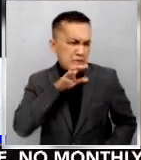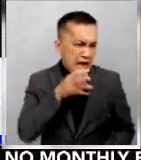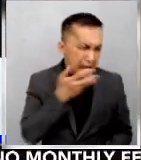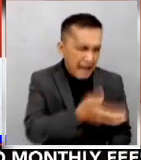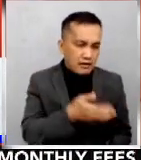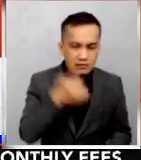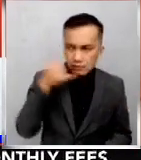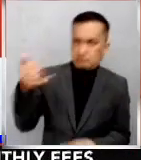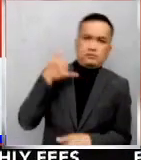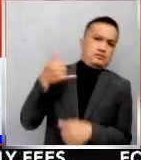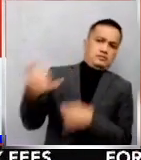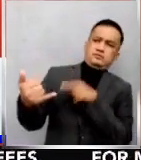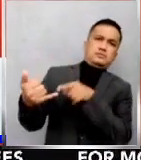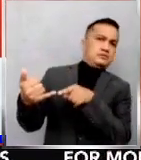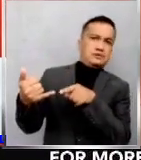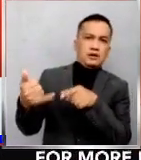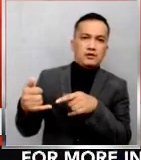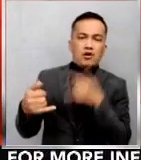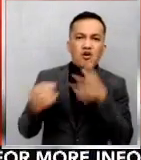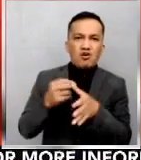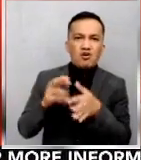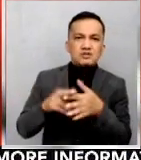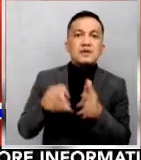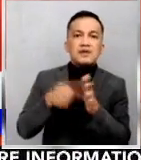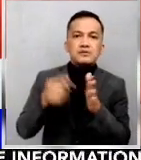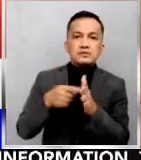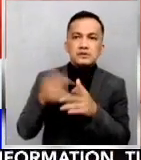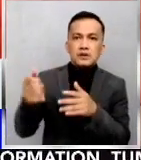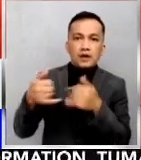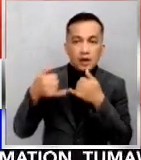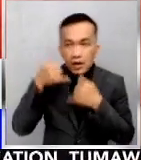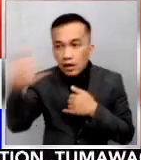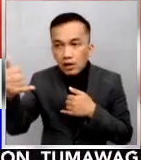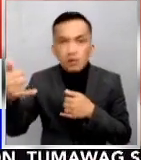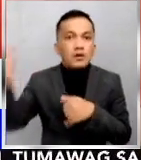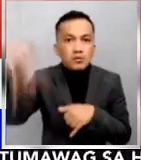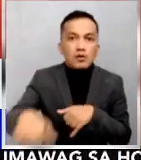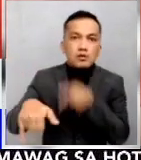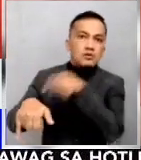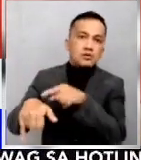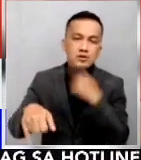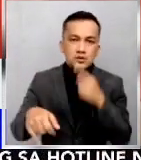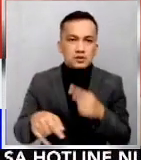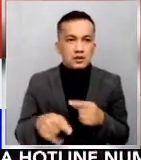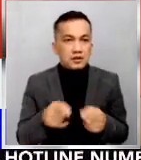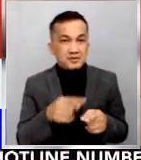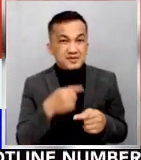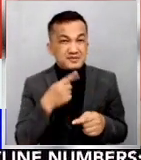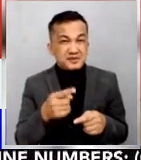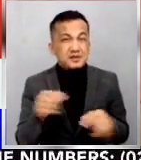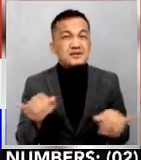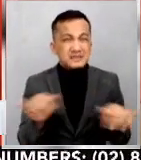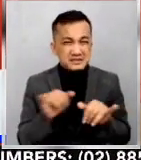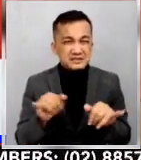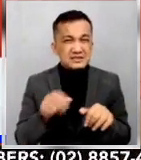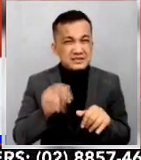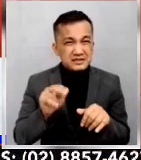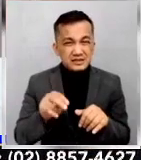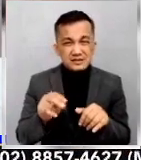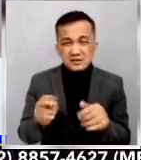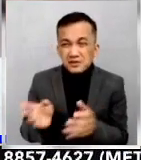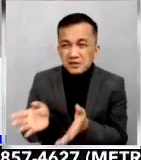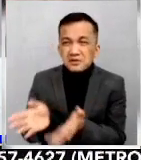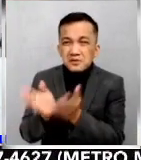nila sa linya. Siyempre, so stress sila dahil nag-positive din po sila. So, kumbaga, kailangan namin silang i-comfort po para makuha namin yung loob